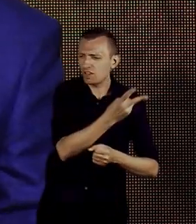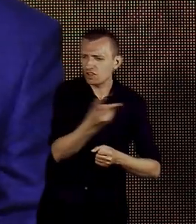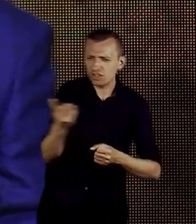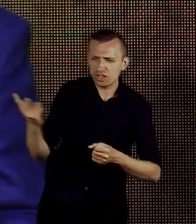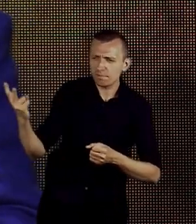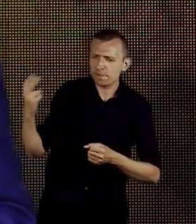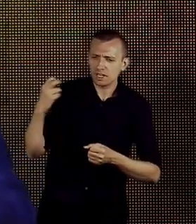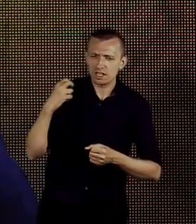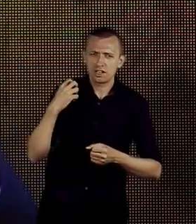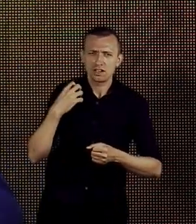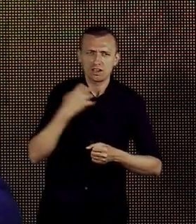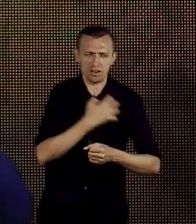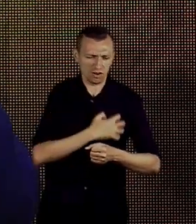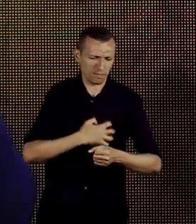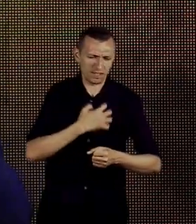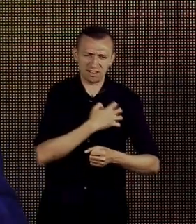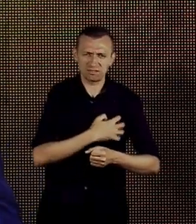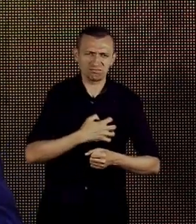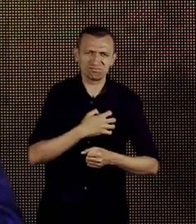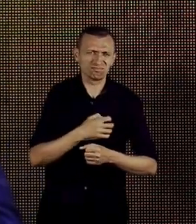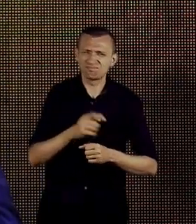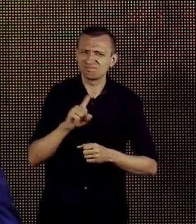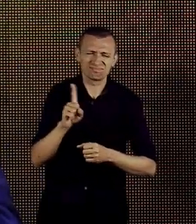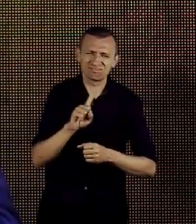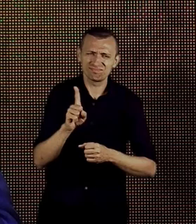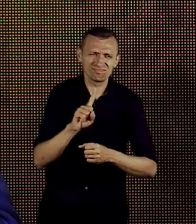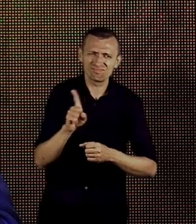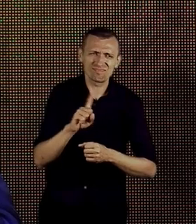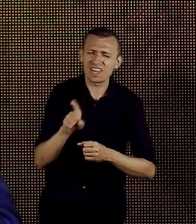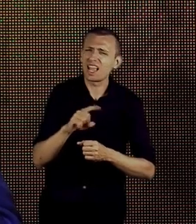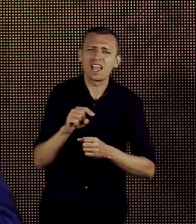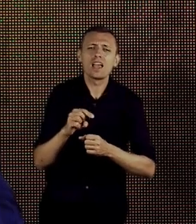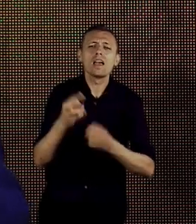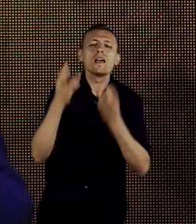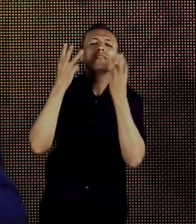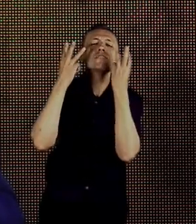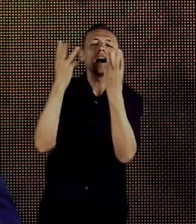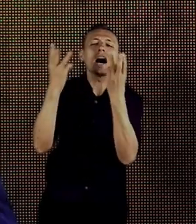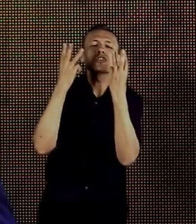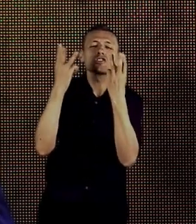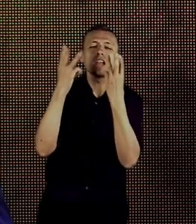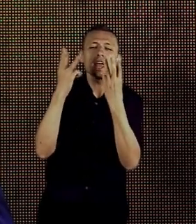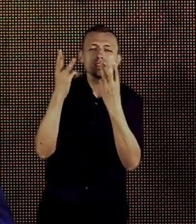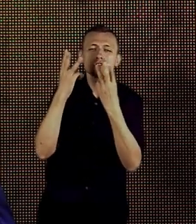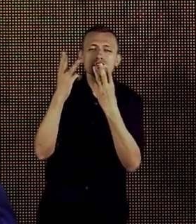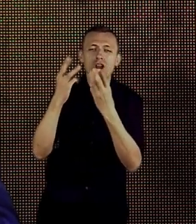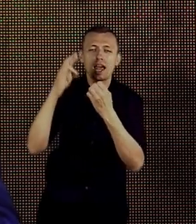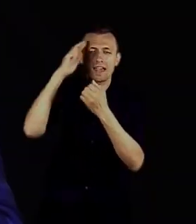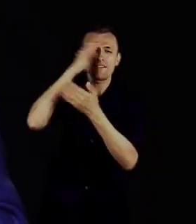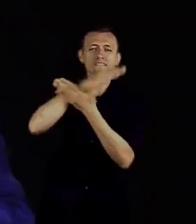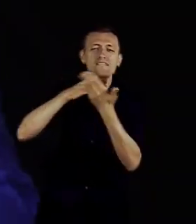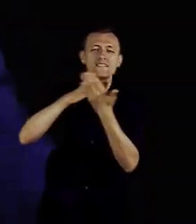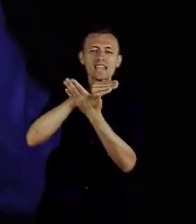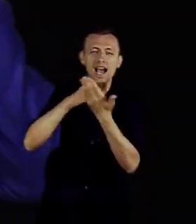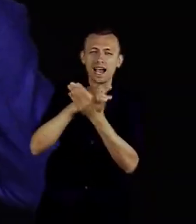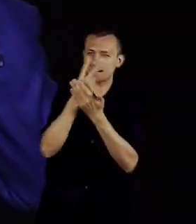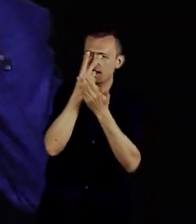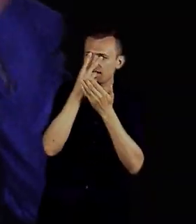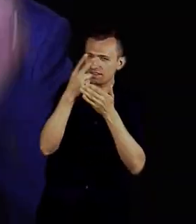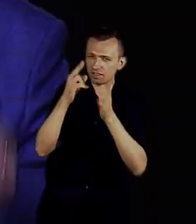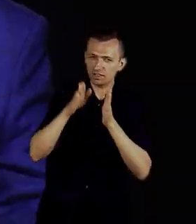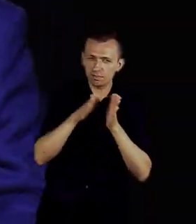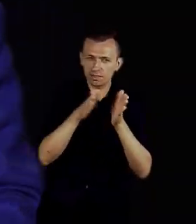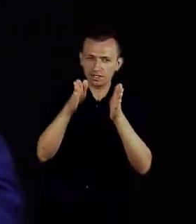wiary. Apostoł Paweł powiedział to w bardzo prosty sposób. Przez wiarę bowiem kroczymy, a nie